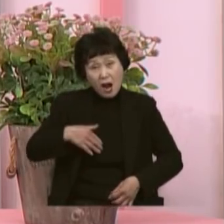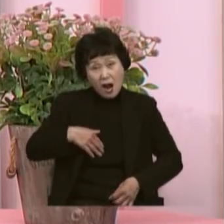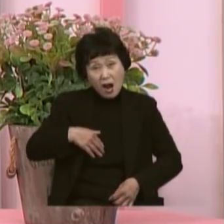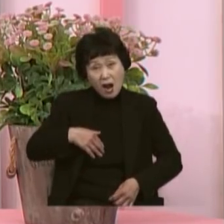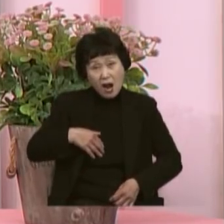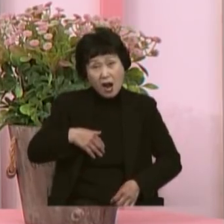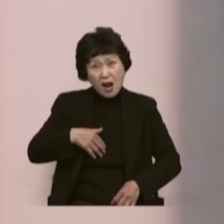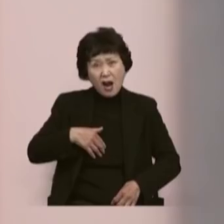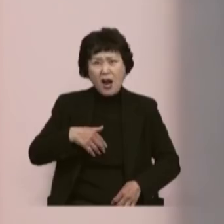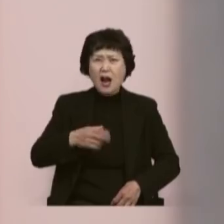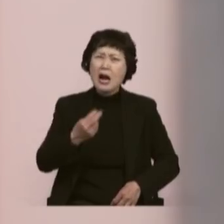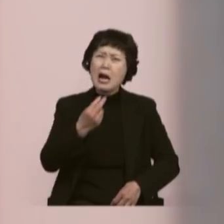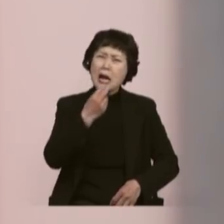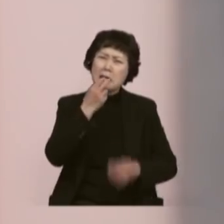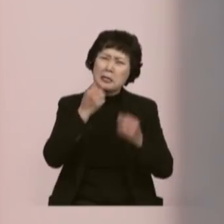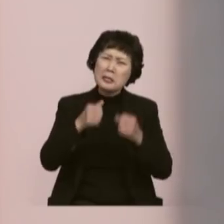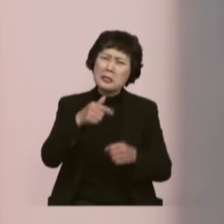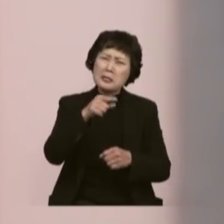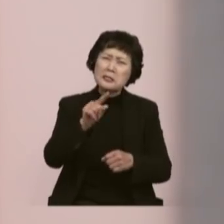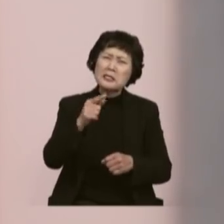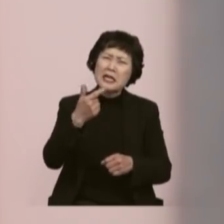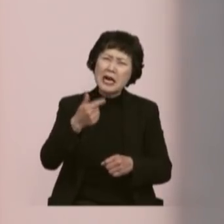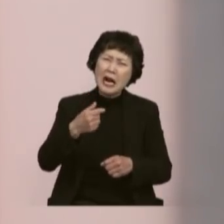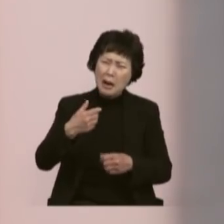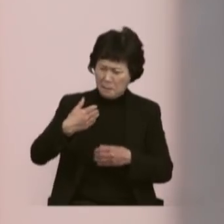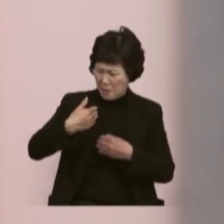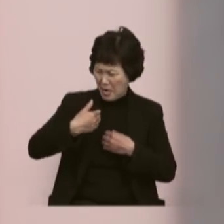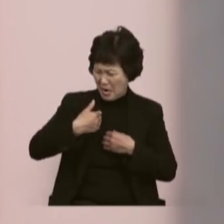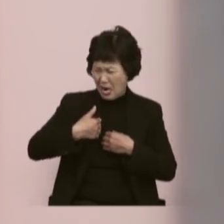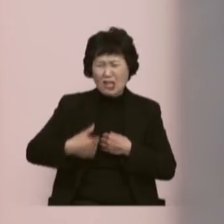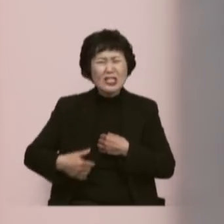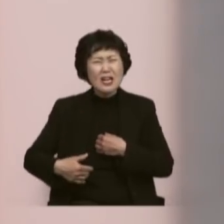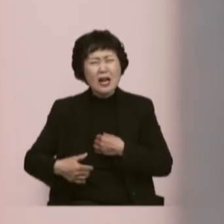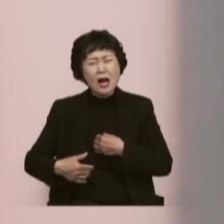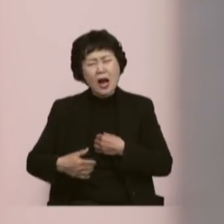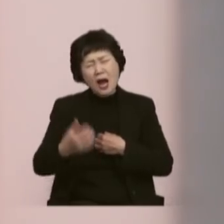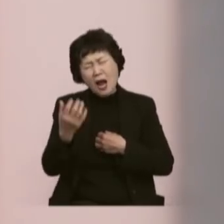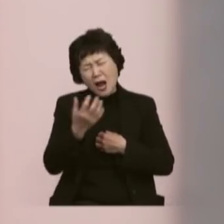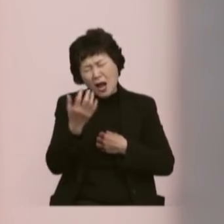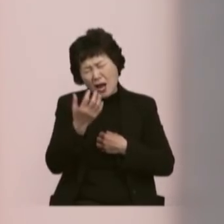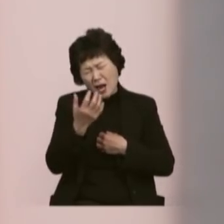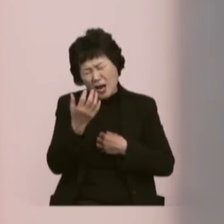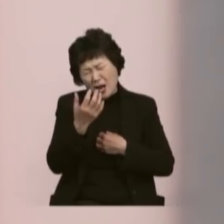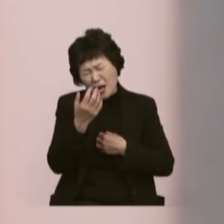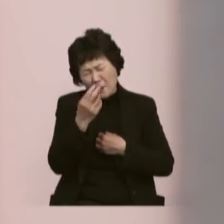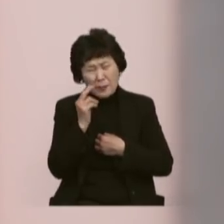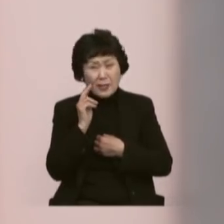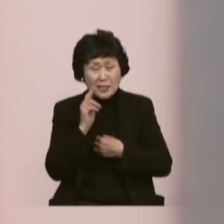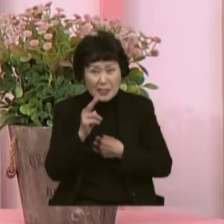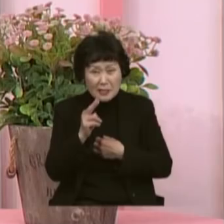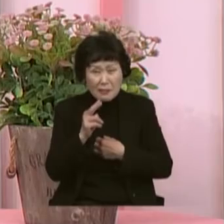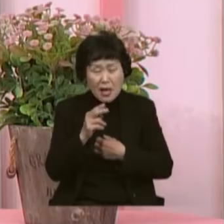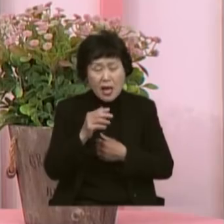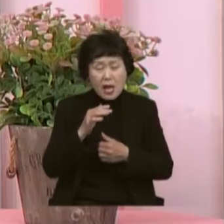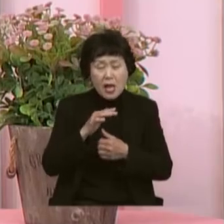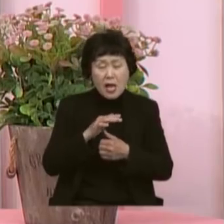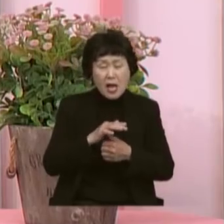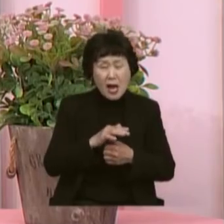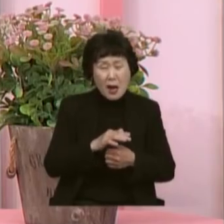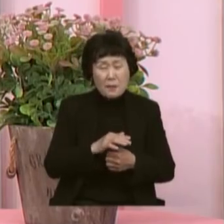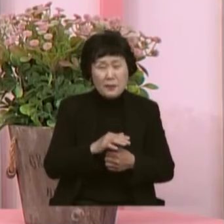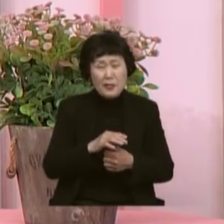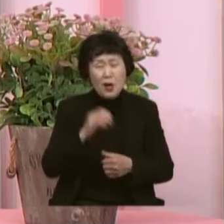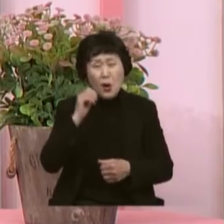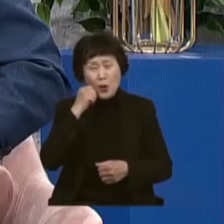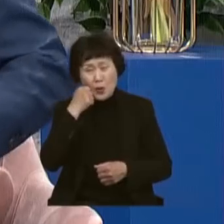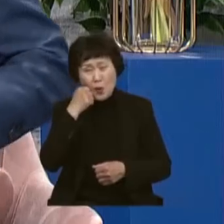이게 통증이 어마어마하다는 거예요. 그러니까 견디질 못하니까 진통제, 몰핀 주사를 24시간